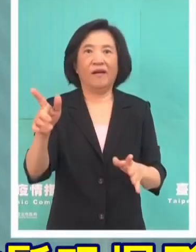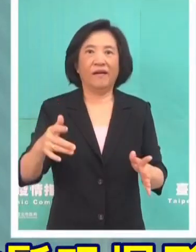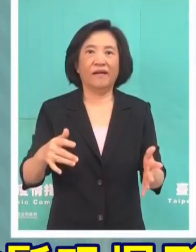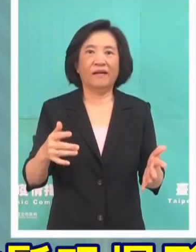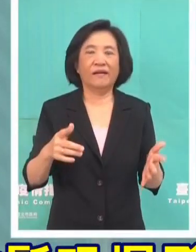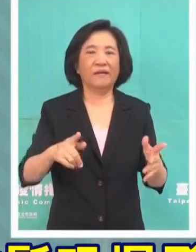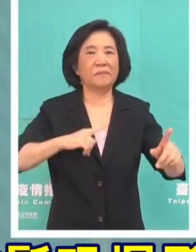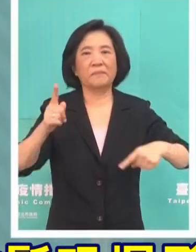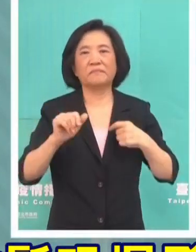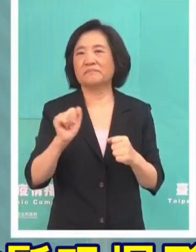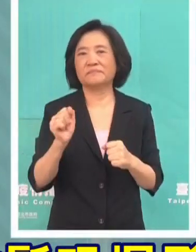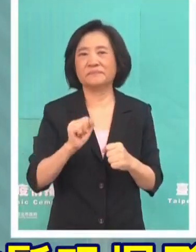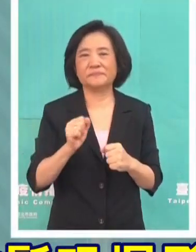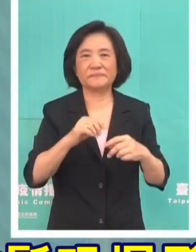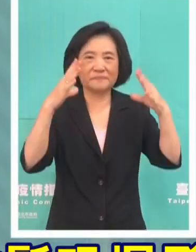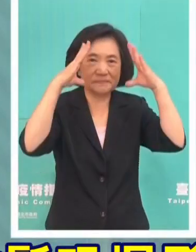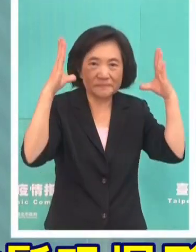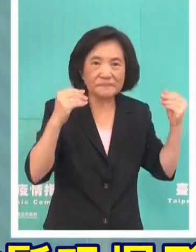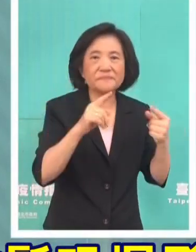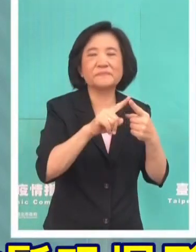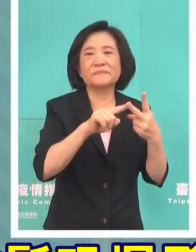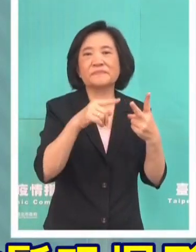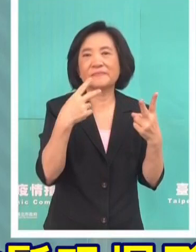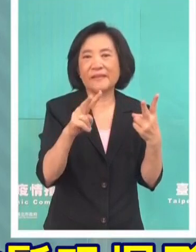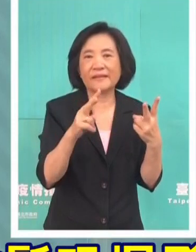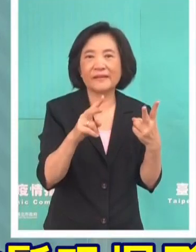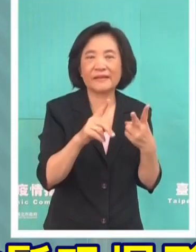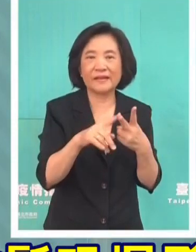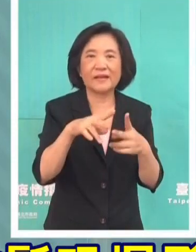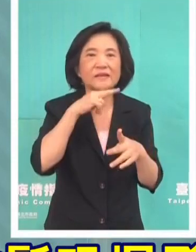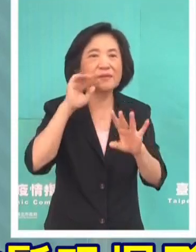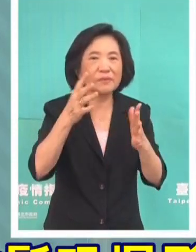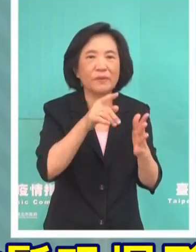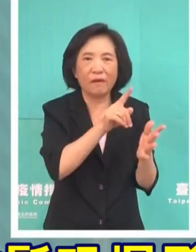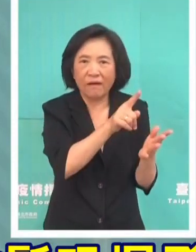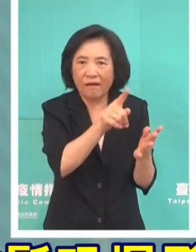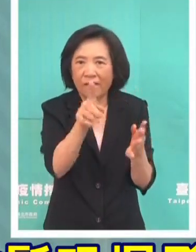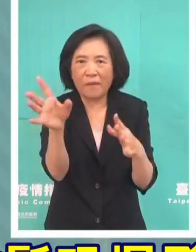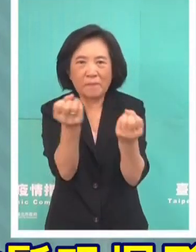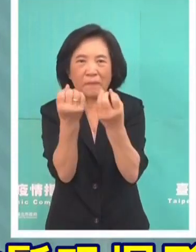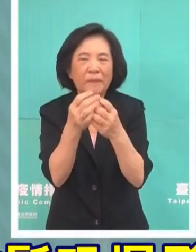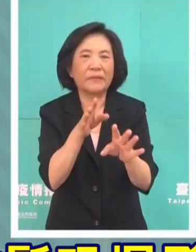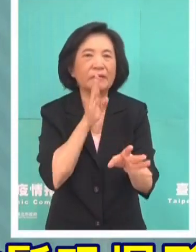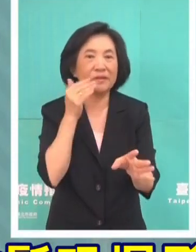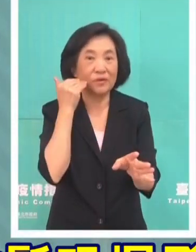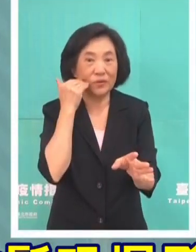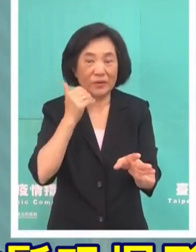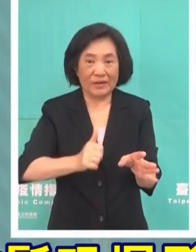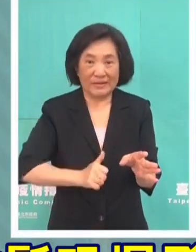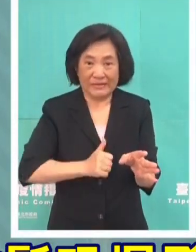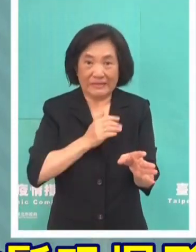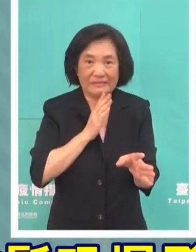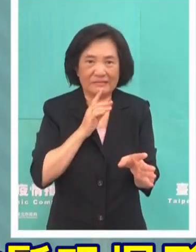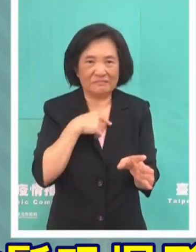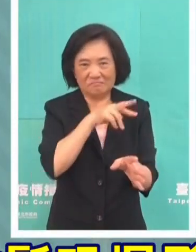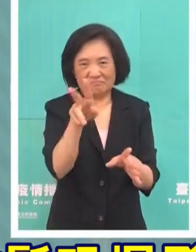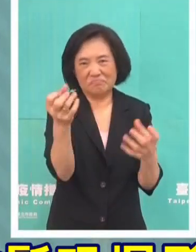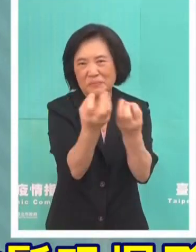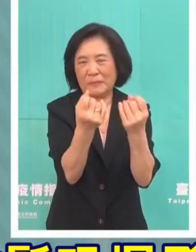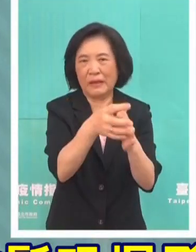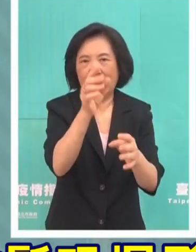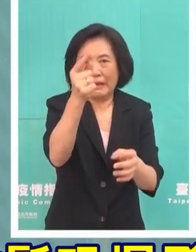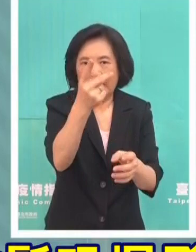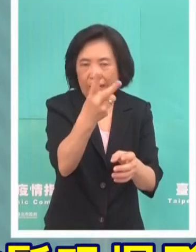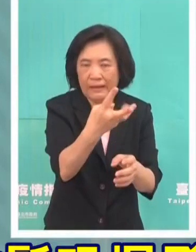从这个荷兰呐哈，还有这英国的案例，这样看起来，我觉得这个是不好的了，所以应该就